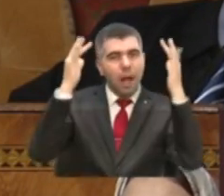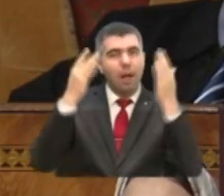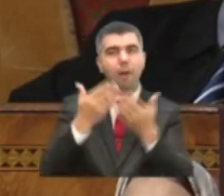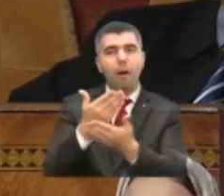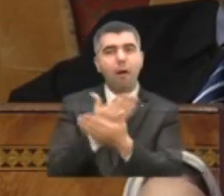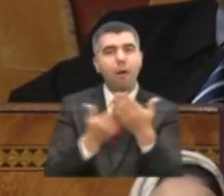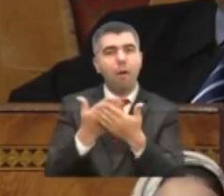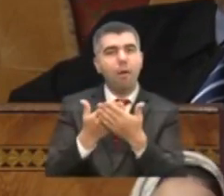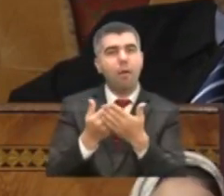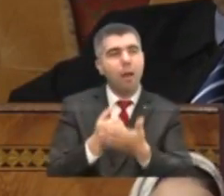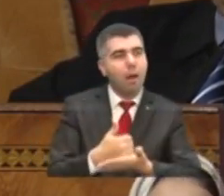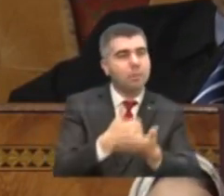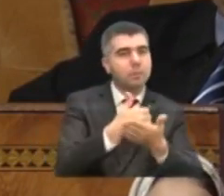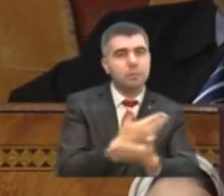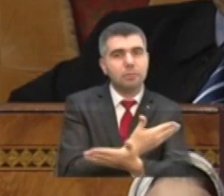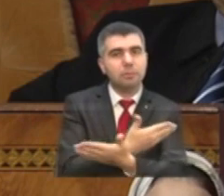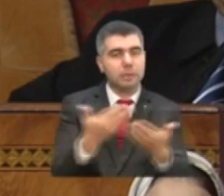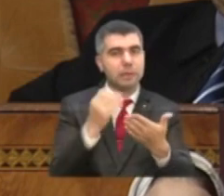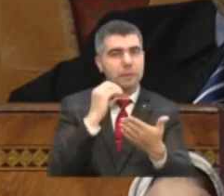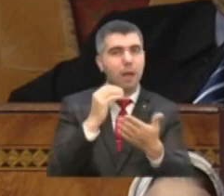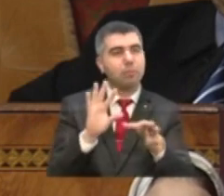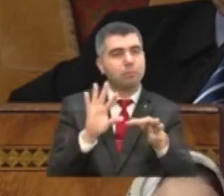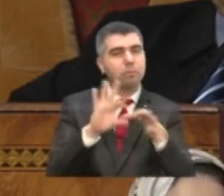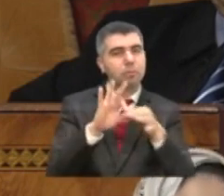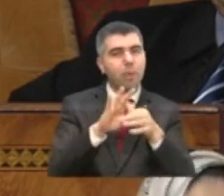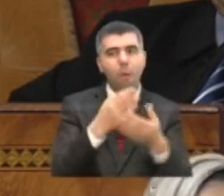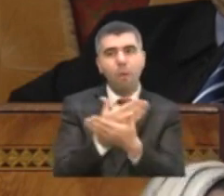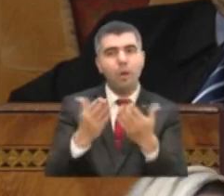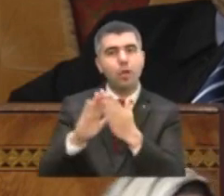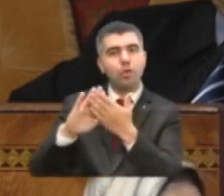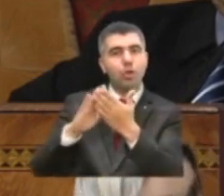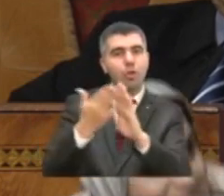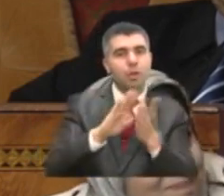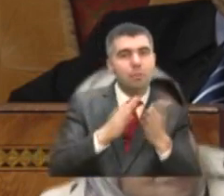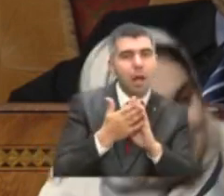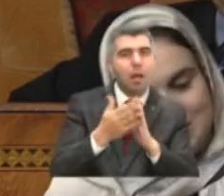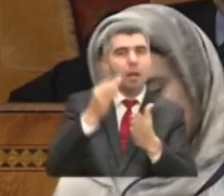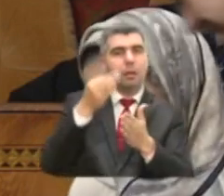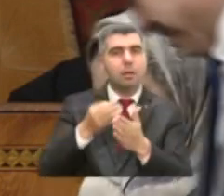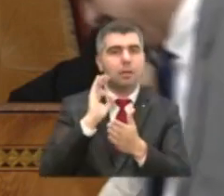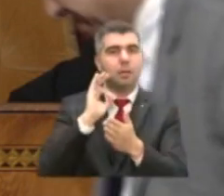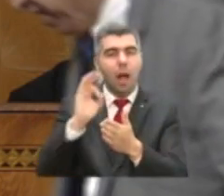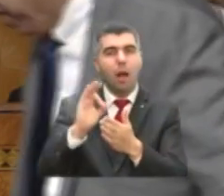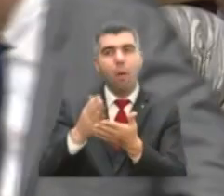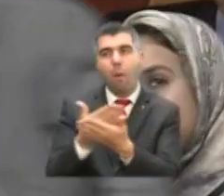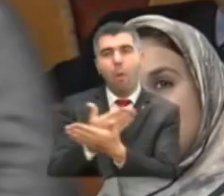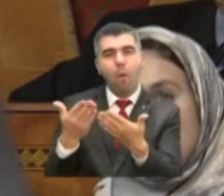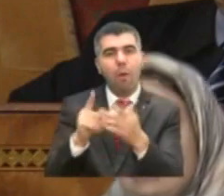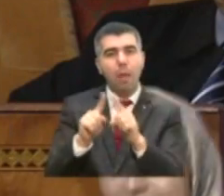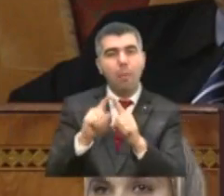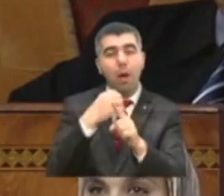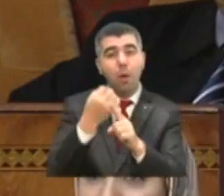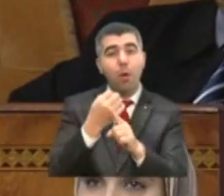للبلاد، وبمساعدتهم على الاندماج في الحياة النشيطة والجمعوية، وتقديم المساعدة لأولئك الذين تعترضهم صعوبة التكيف